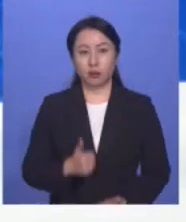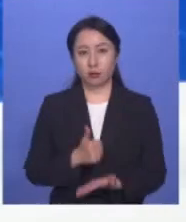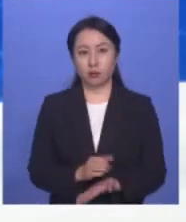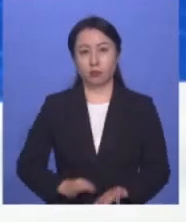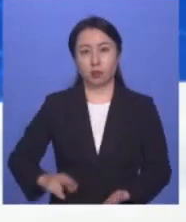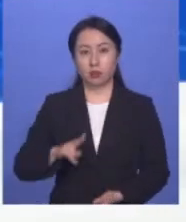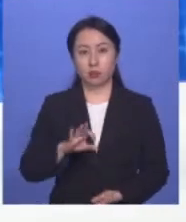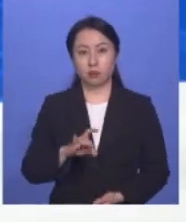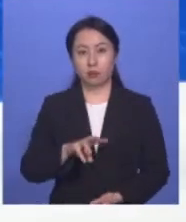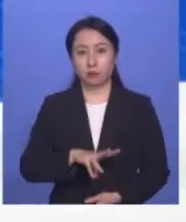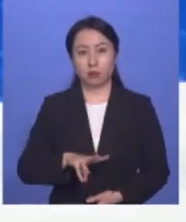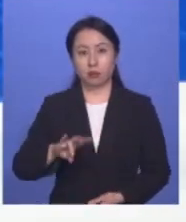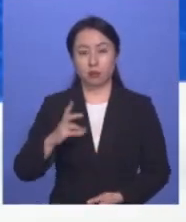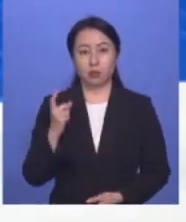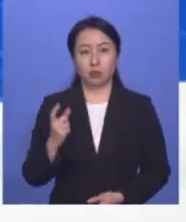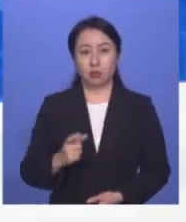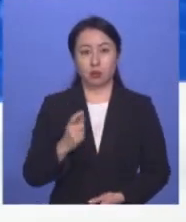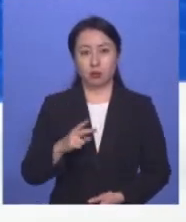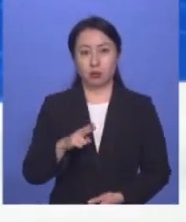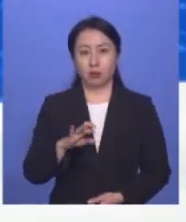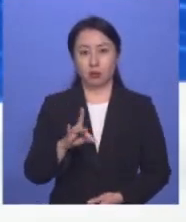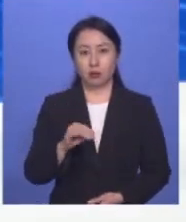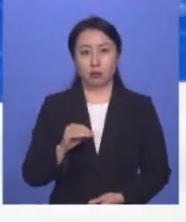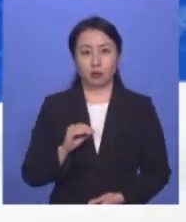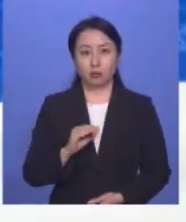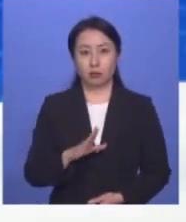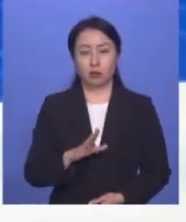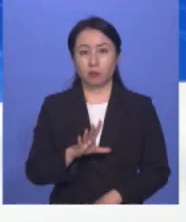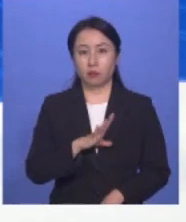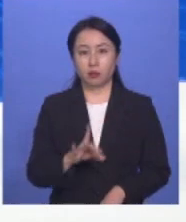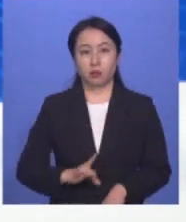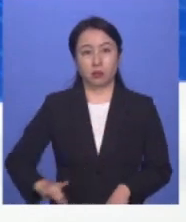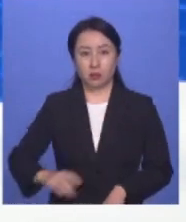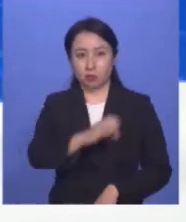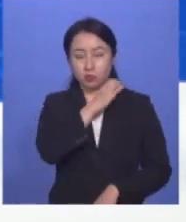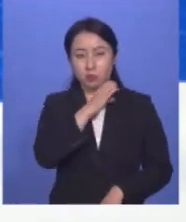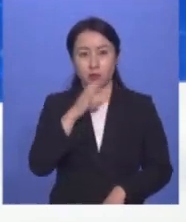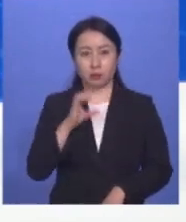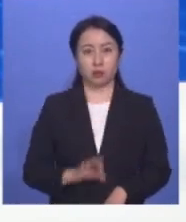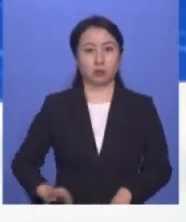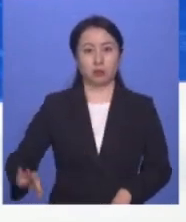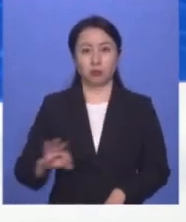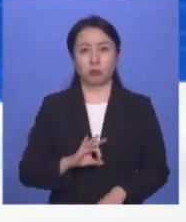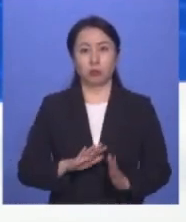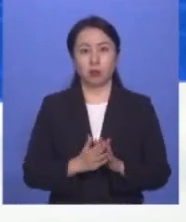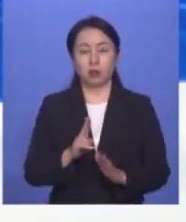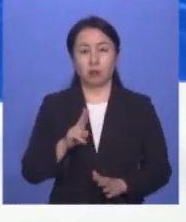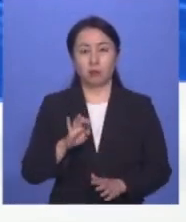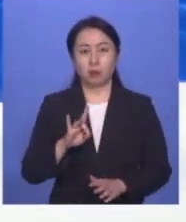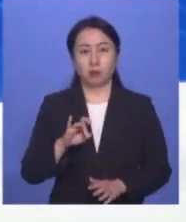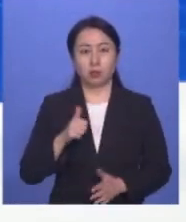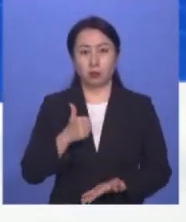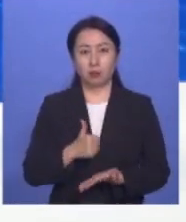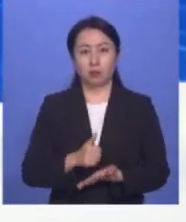Аким области Айдарбек Сапаров и министр национальной экономики Алибек Куантыров посетили районы Североказахстанской области.